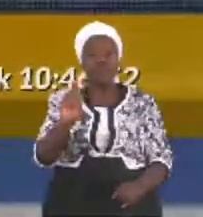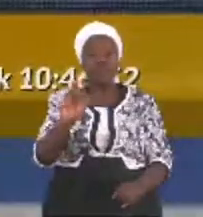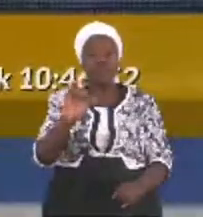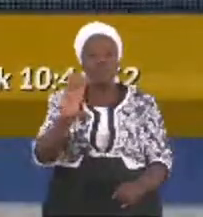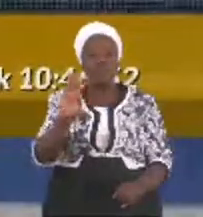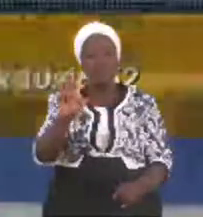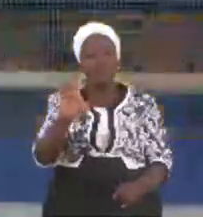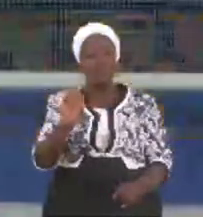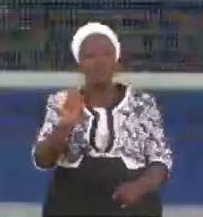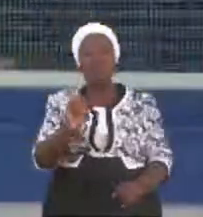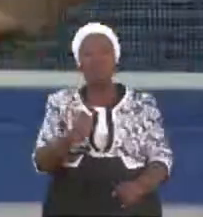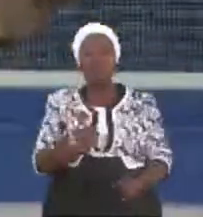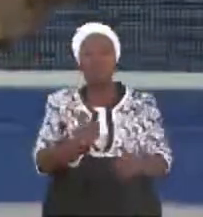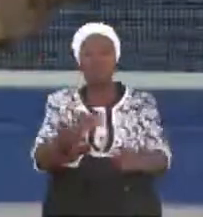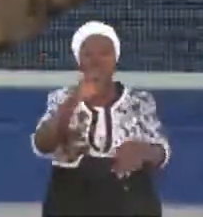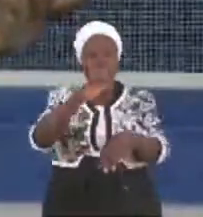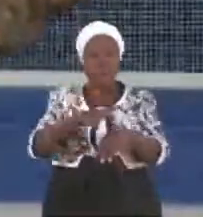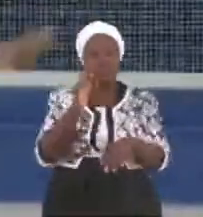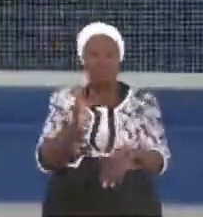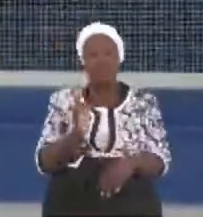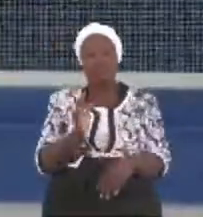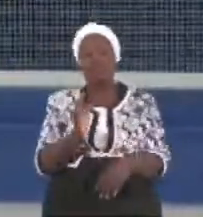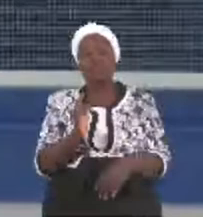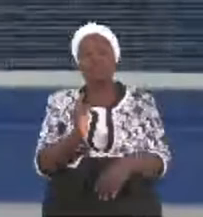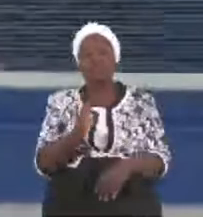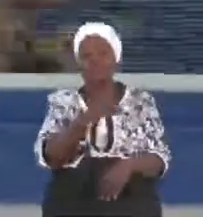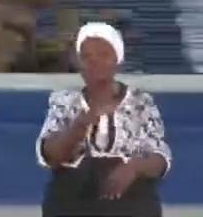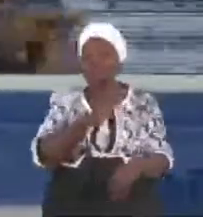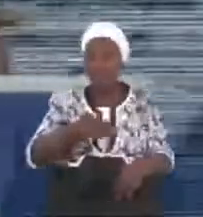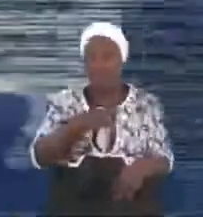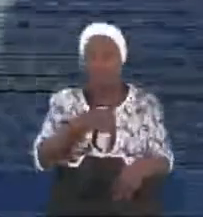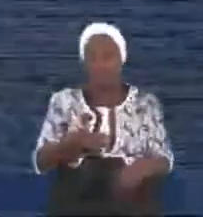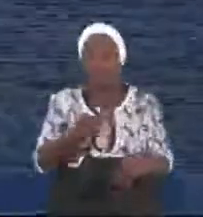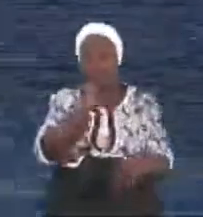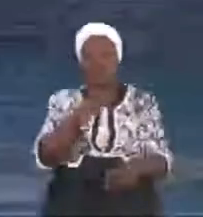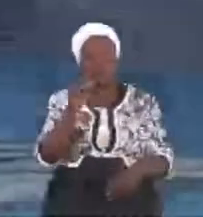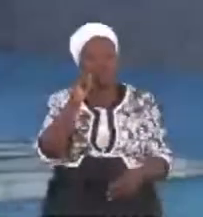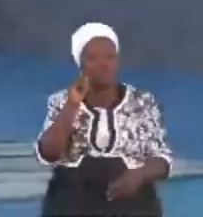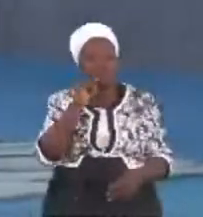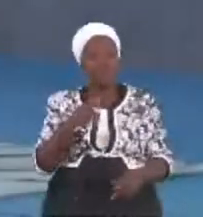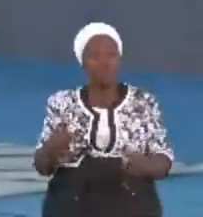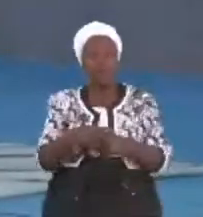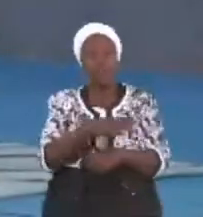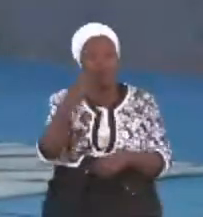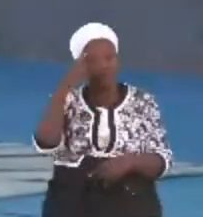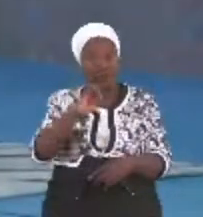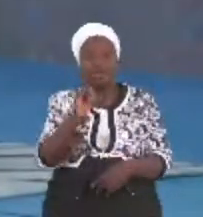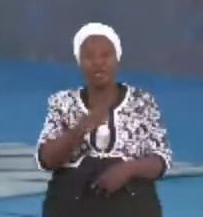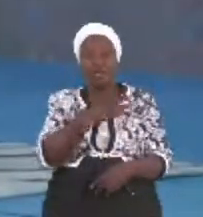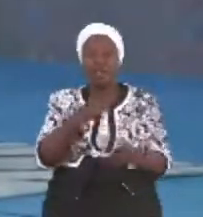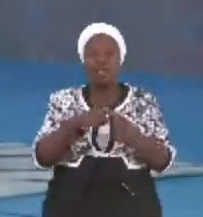immédiate. Christ vient comme il le fait toujours. Il est le même hier, aujourd'hui et éternellement. Et donc, il y